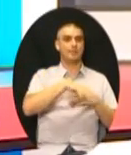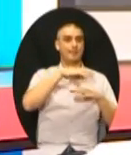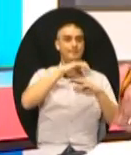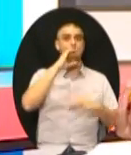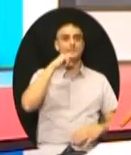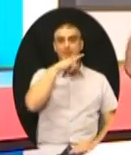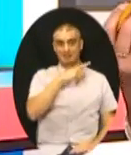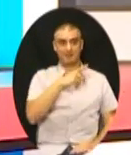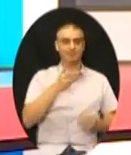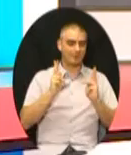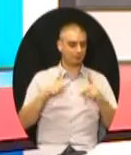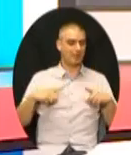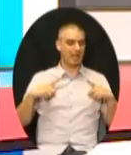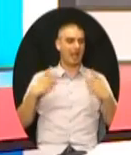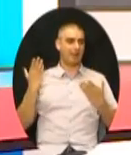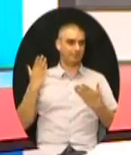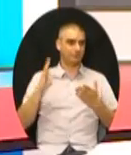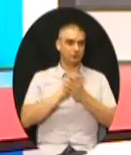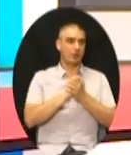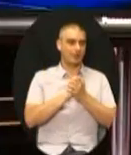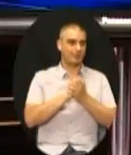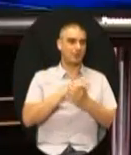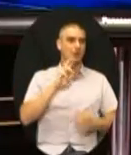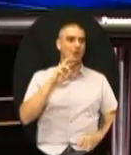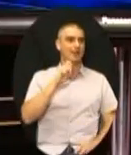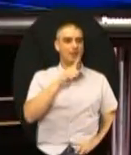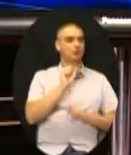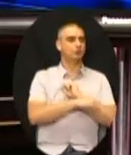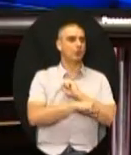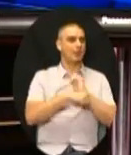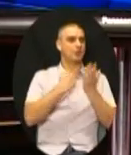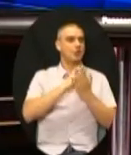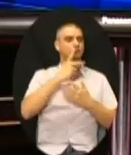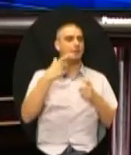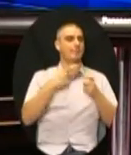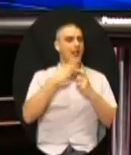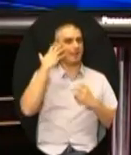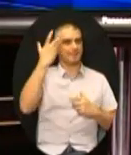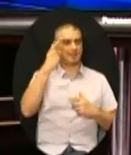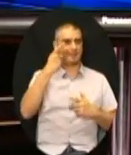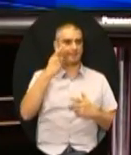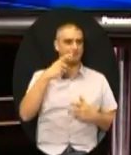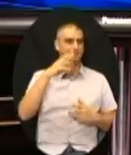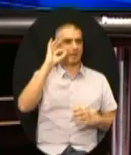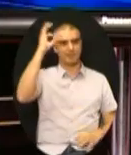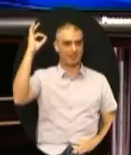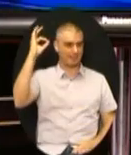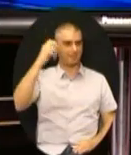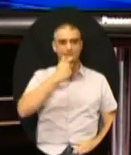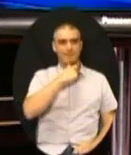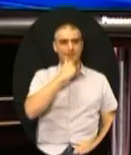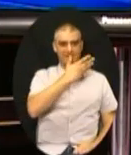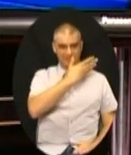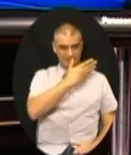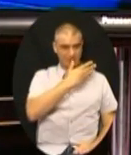המאדים, מה שמאפשר קיום חיים שם. שלום לך, רוי נאור, סטודנט לתואר שני במחלקה למדעים פלנטריים במכון ויצמן.